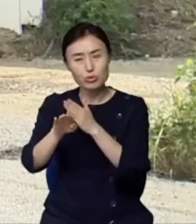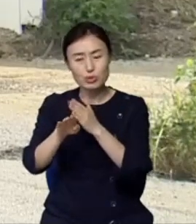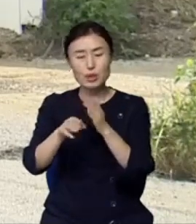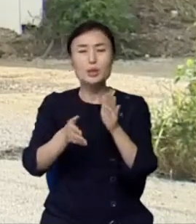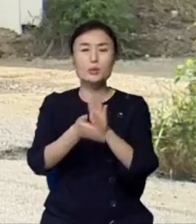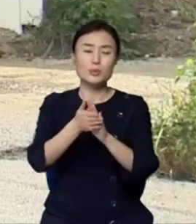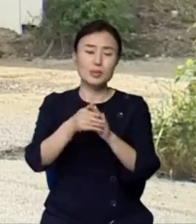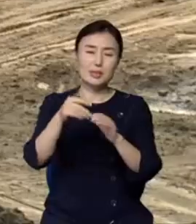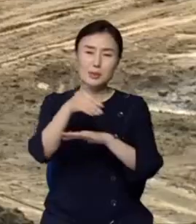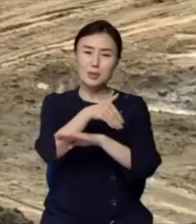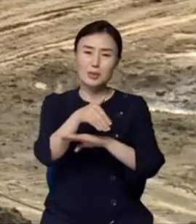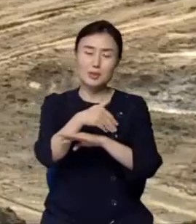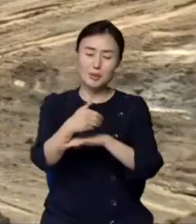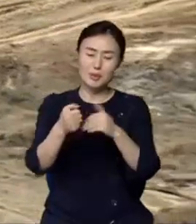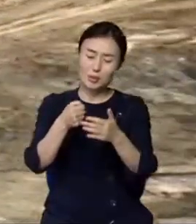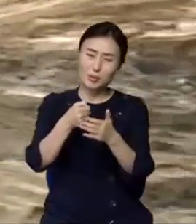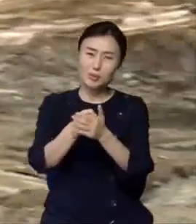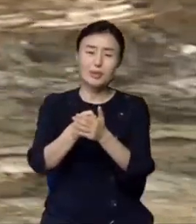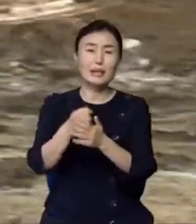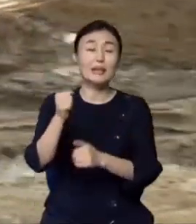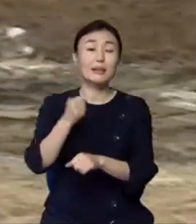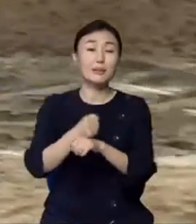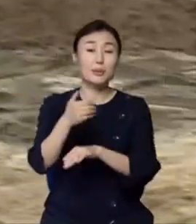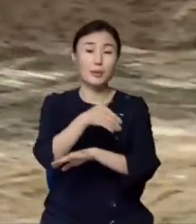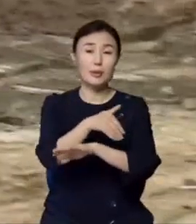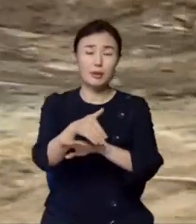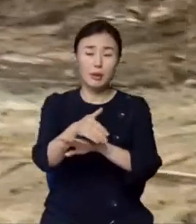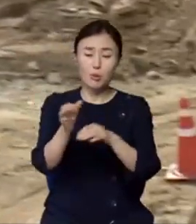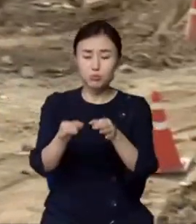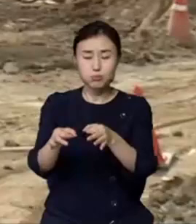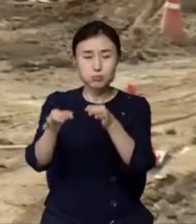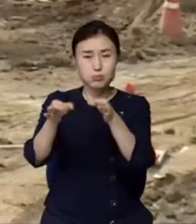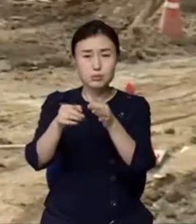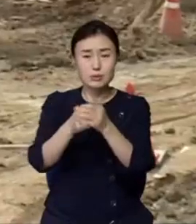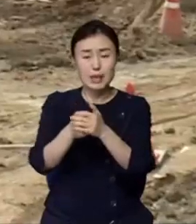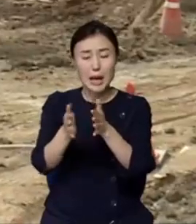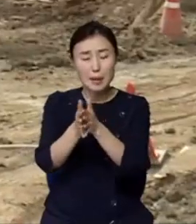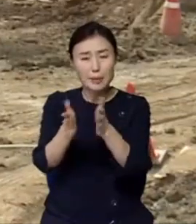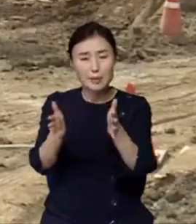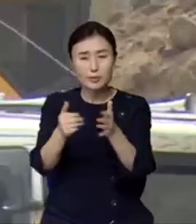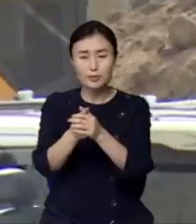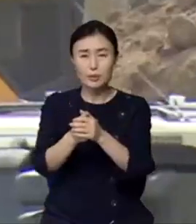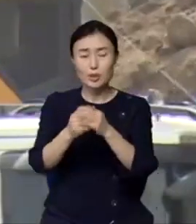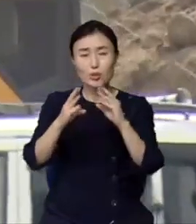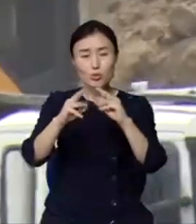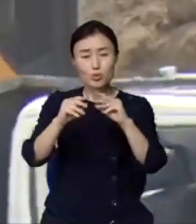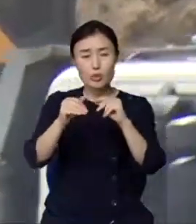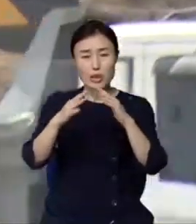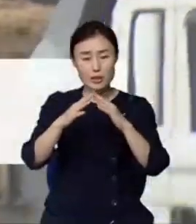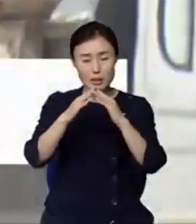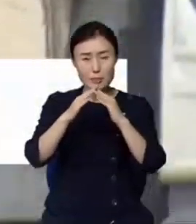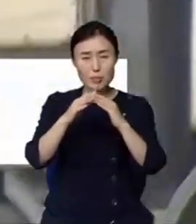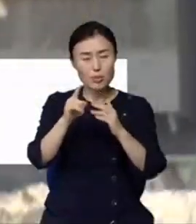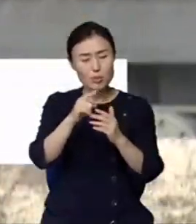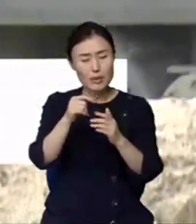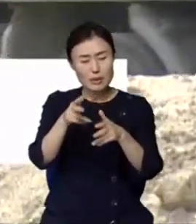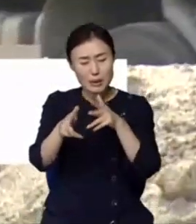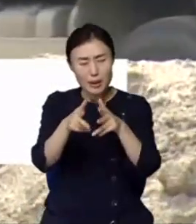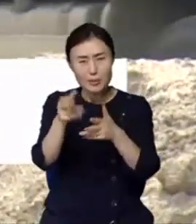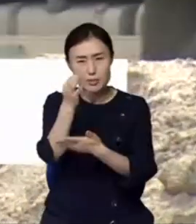확정할 계획입니다. 이미 사업자 측이 오른 분양가로 주택도시보증공사 허그의 사업 승인도 받아둔